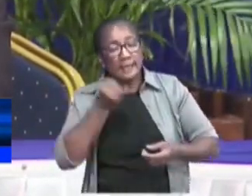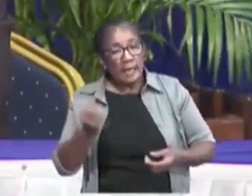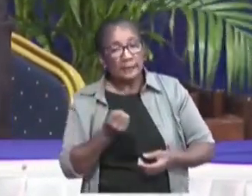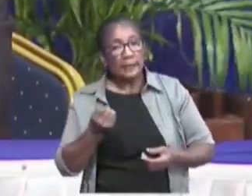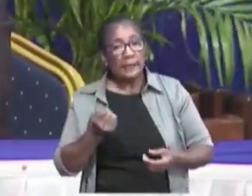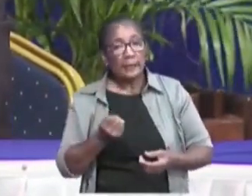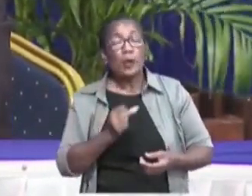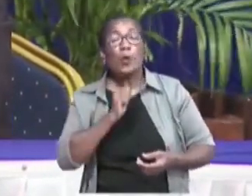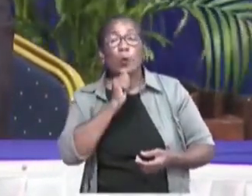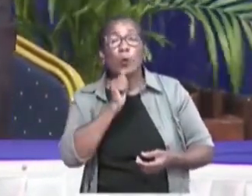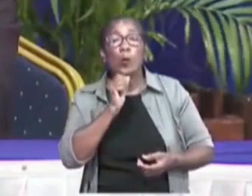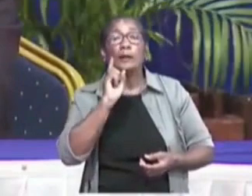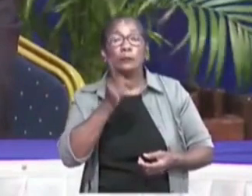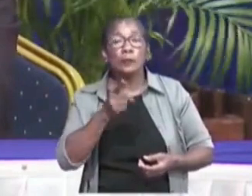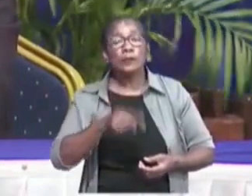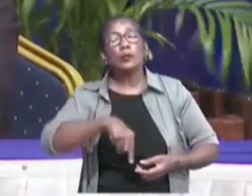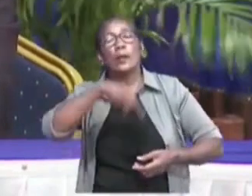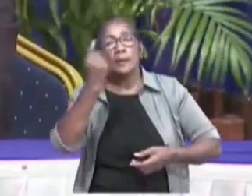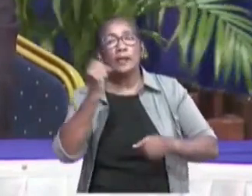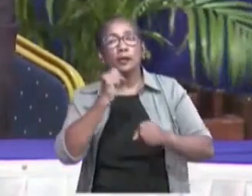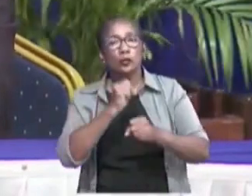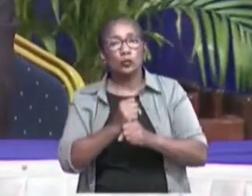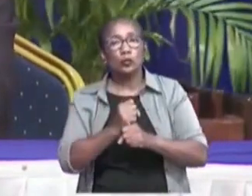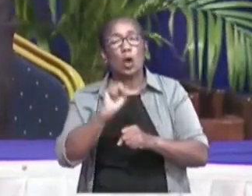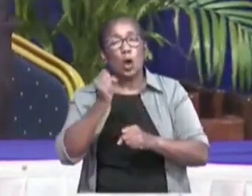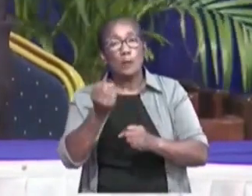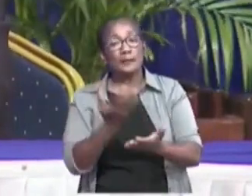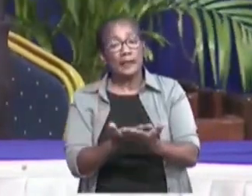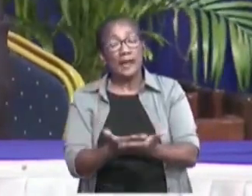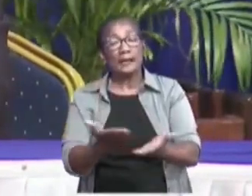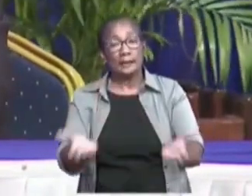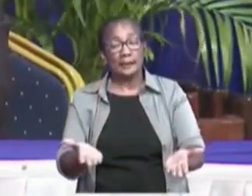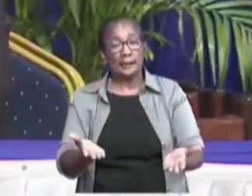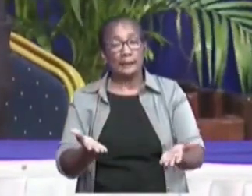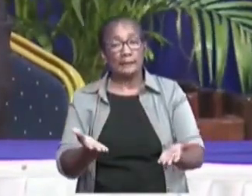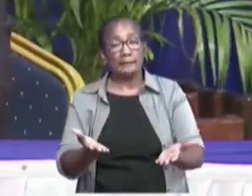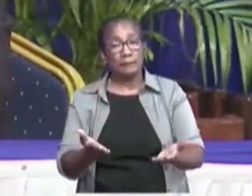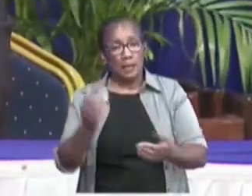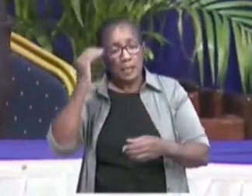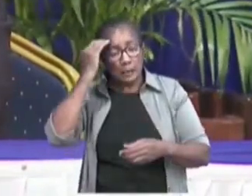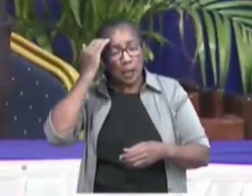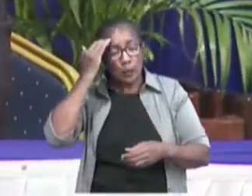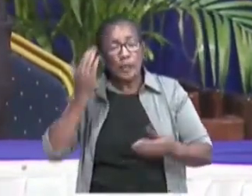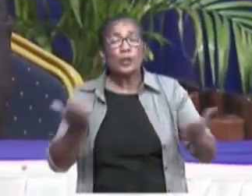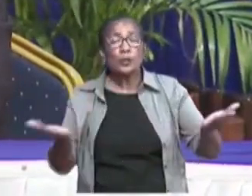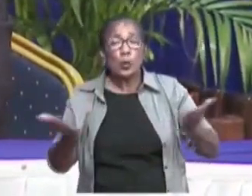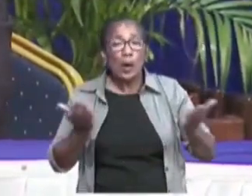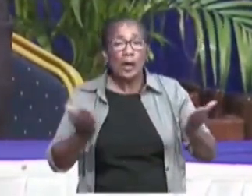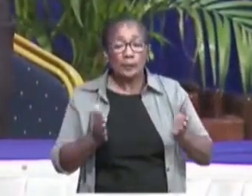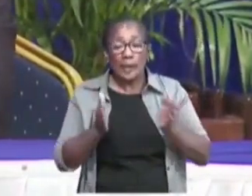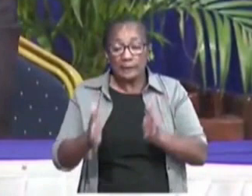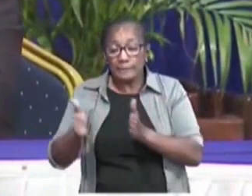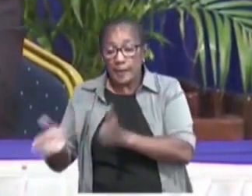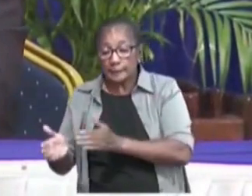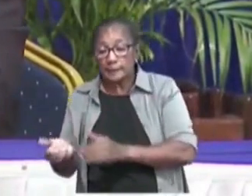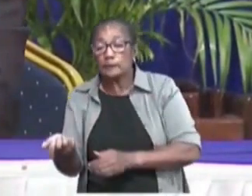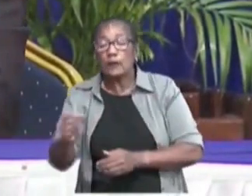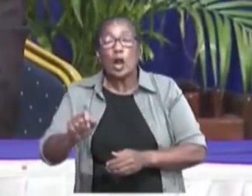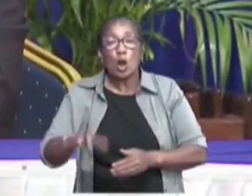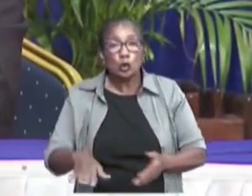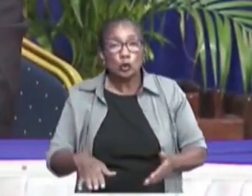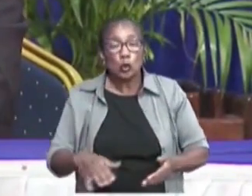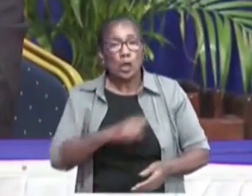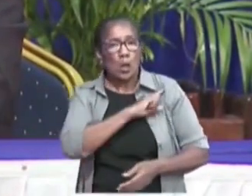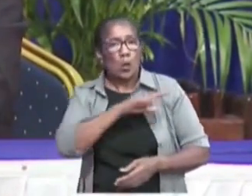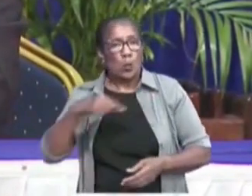terug. Wat moeten we meer doen om dat te kunnen garanderen? Dan weet u waarom er fasen zijn van lockdown.